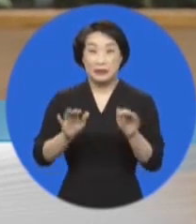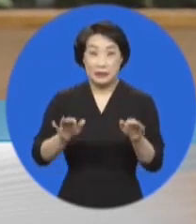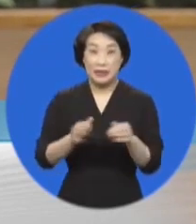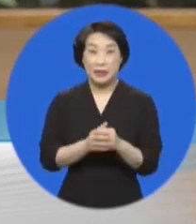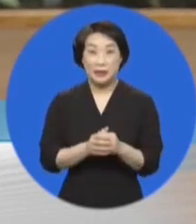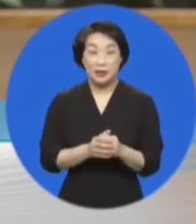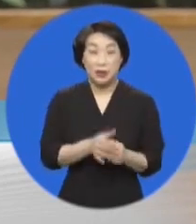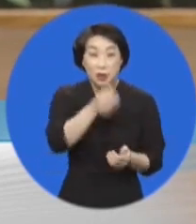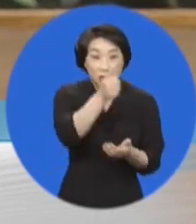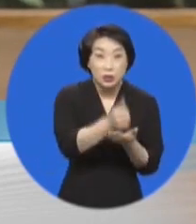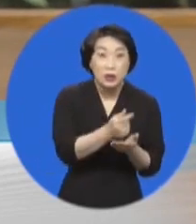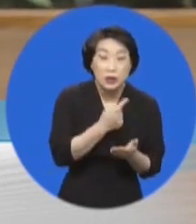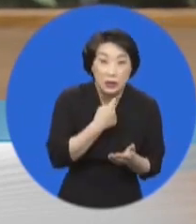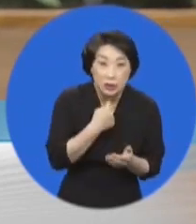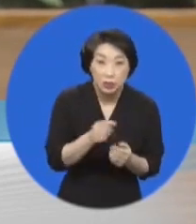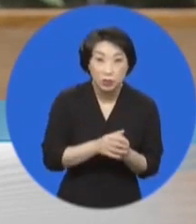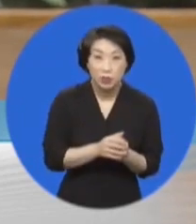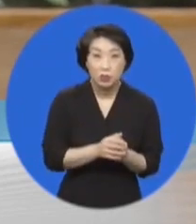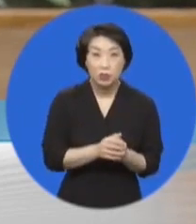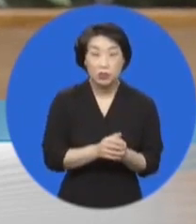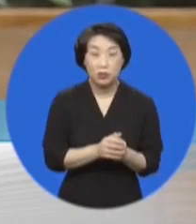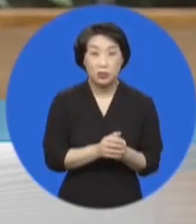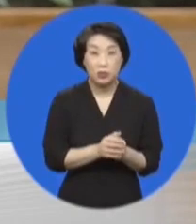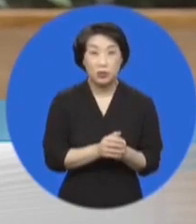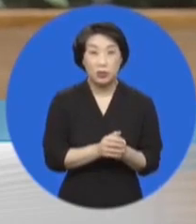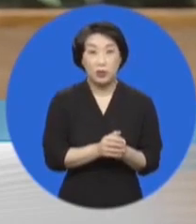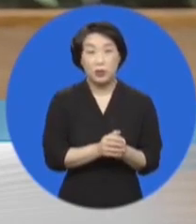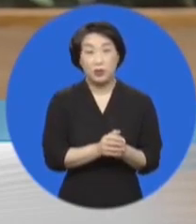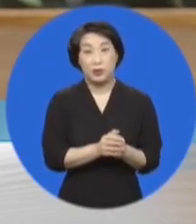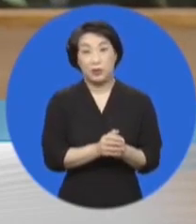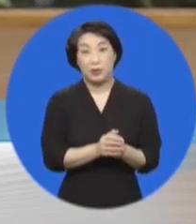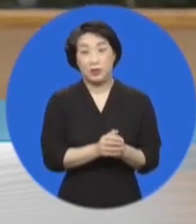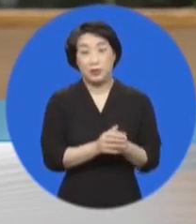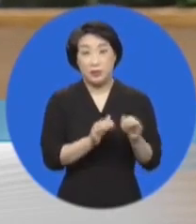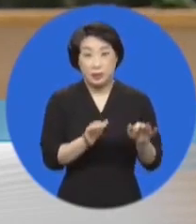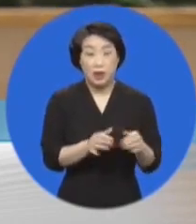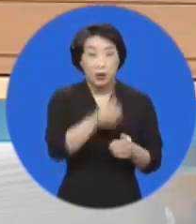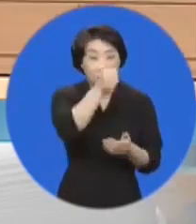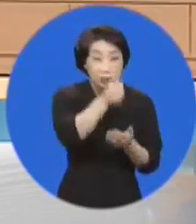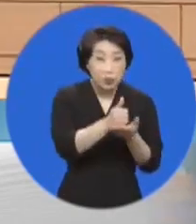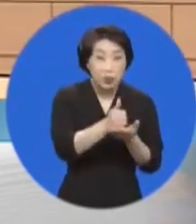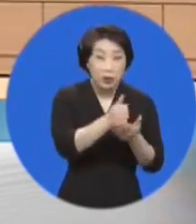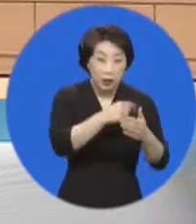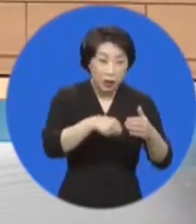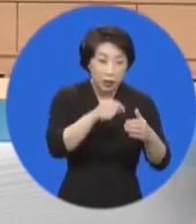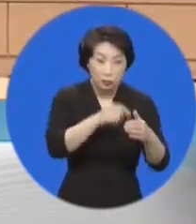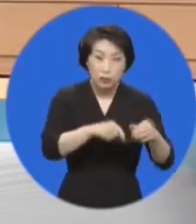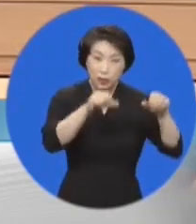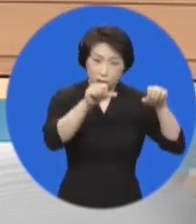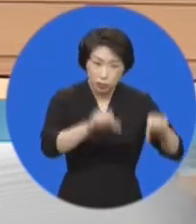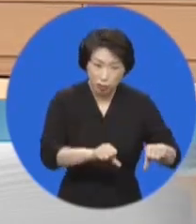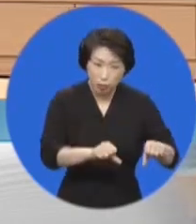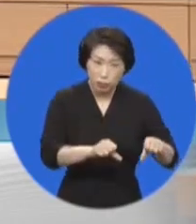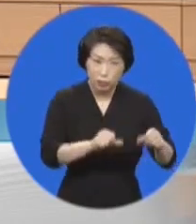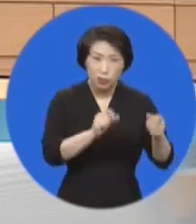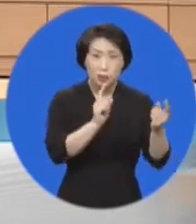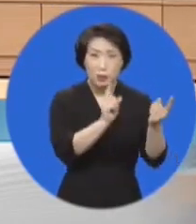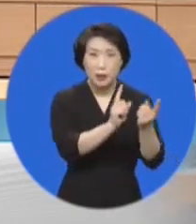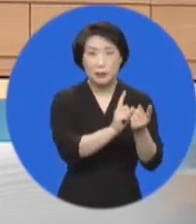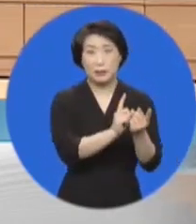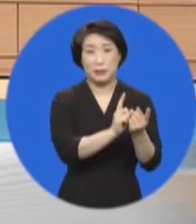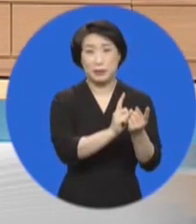자기들이 범죄하여 죄를 짓고 그 죄 아래 저주를